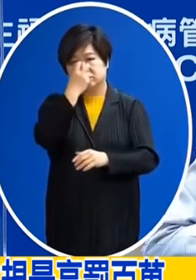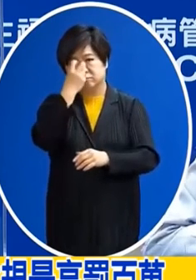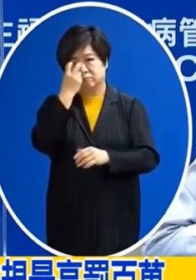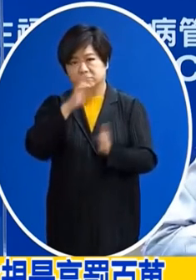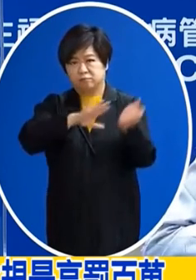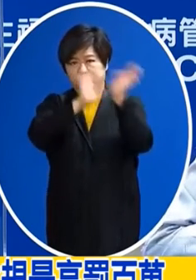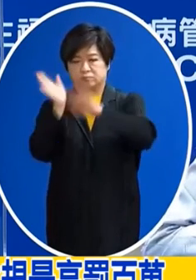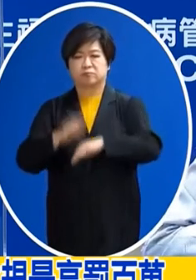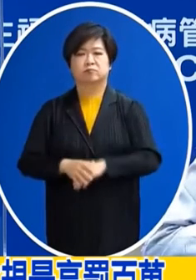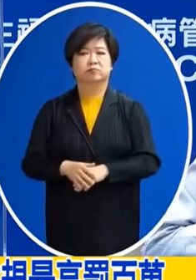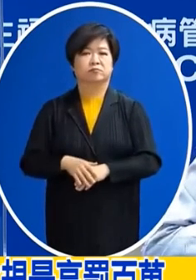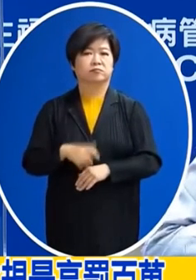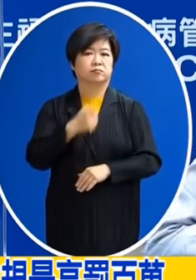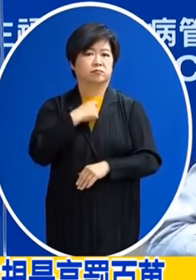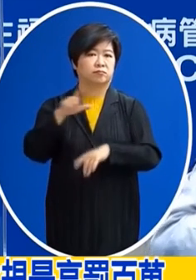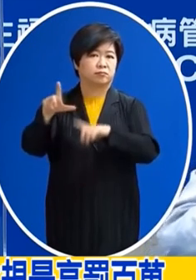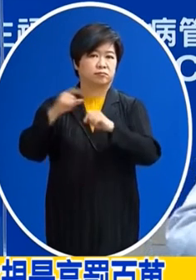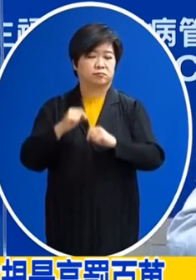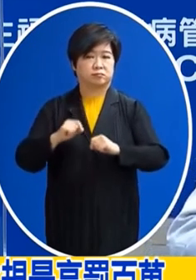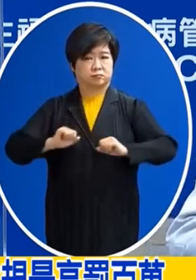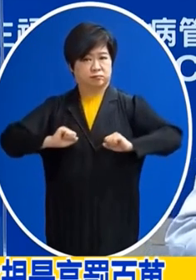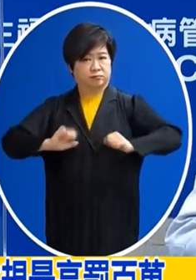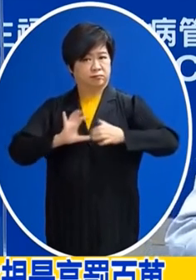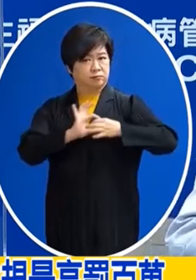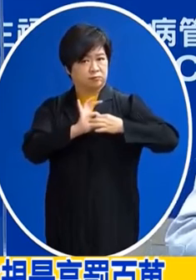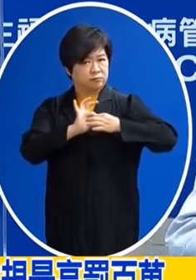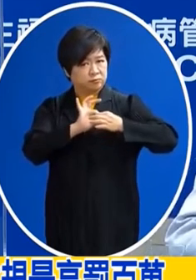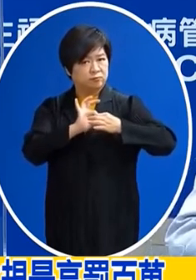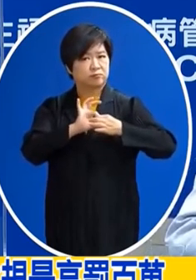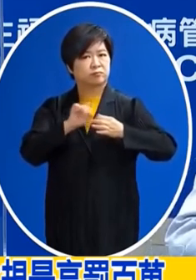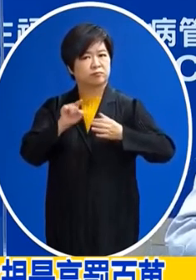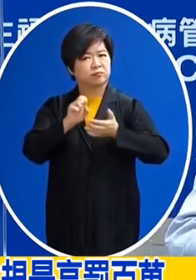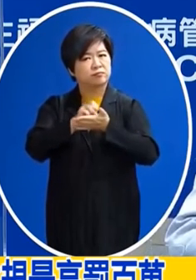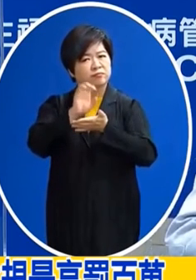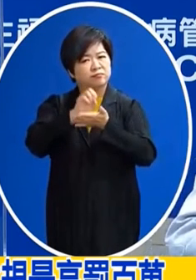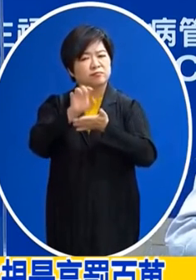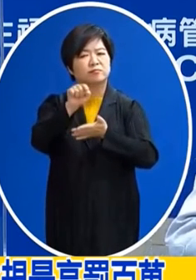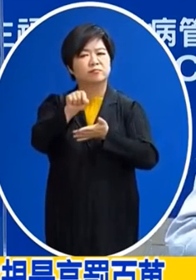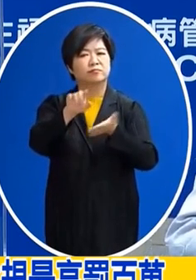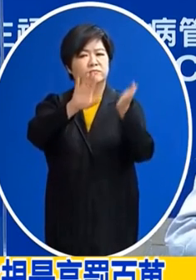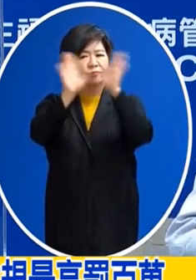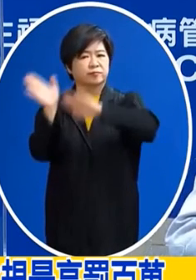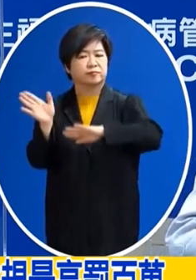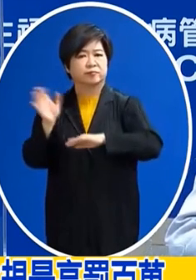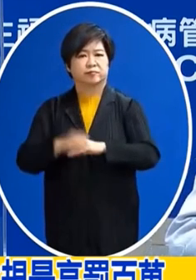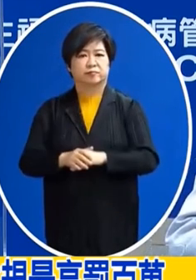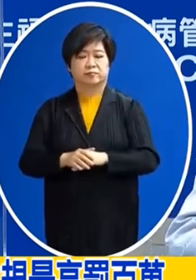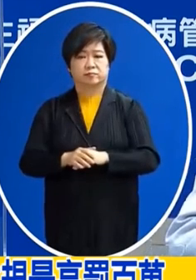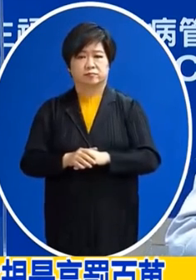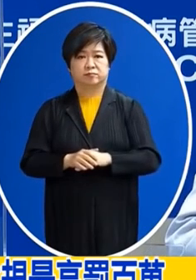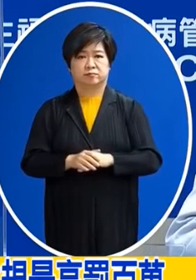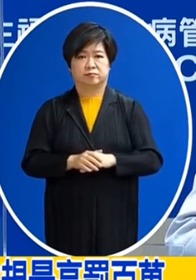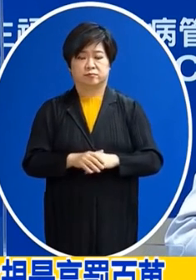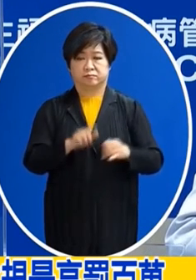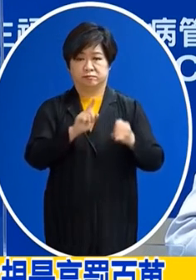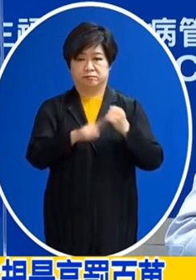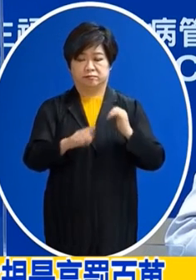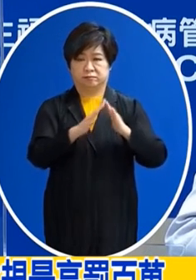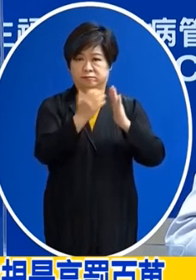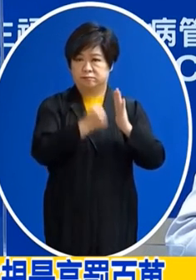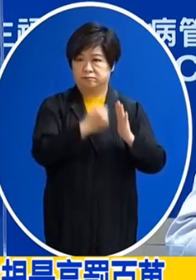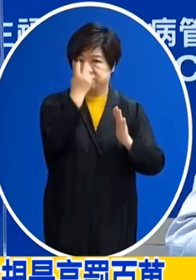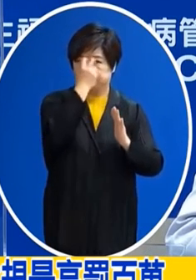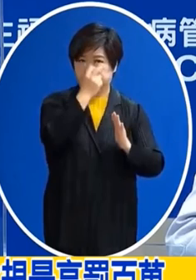间请配合这个我们的健康关怀回报结果。那在后七天的这个自主健康管理期